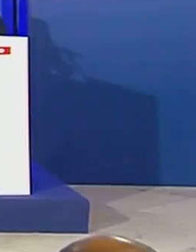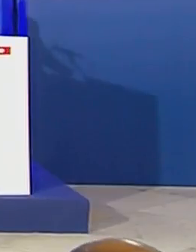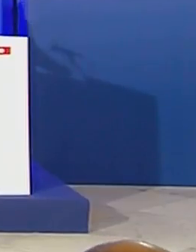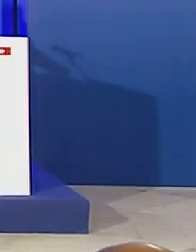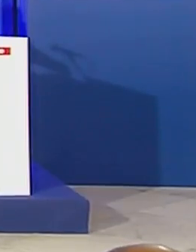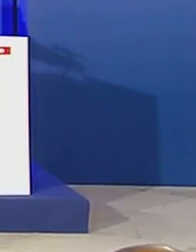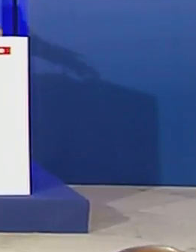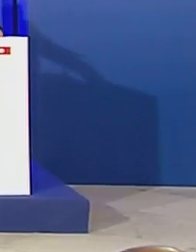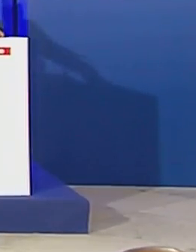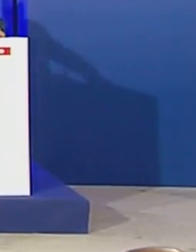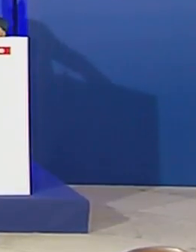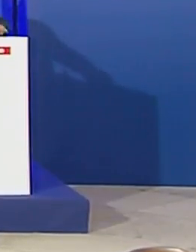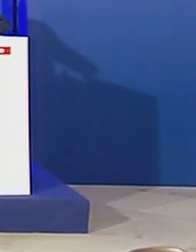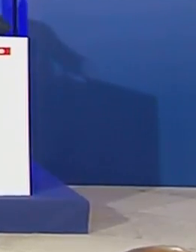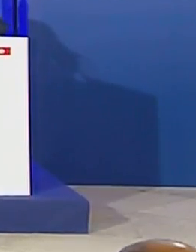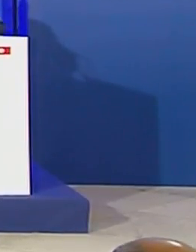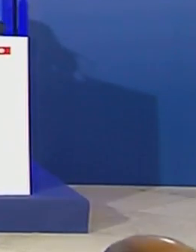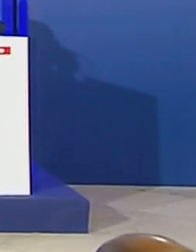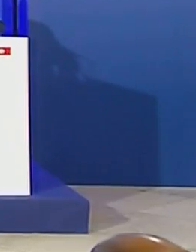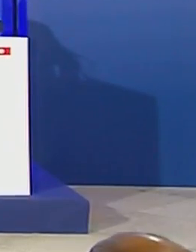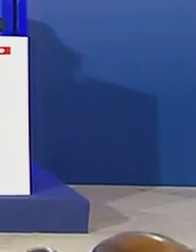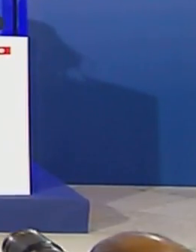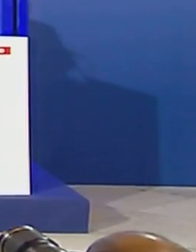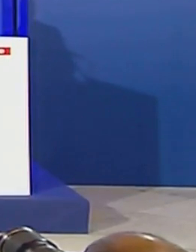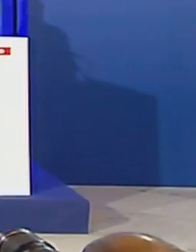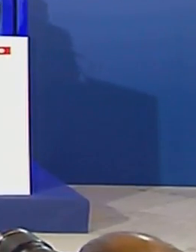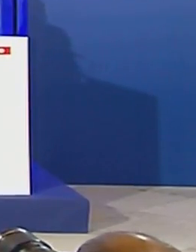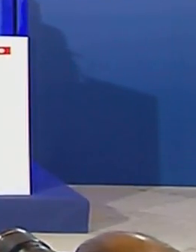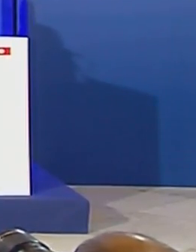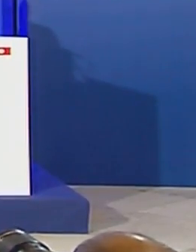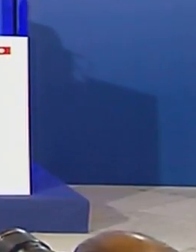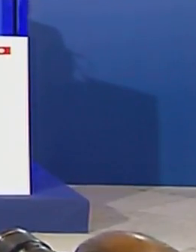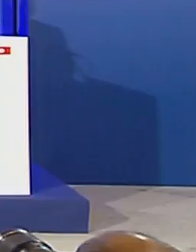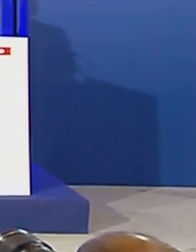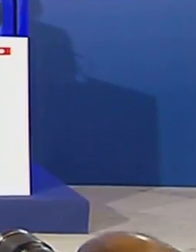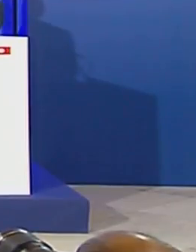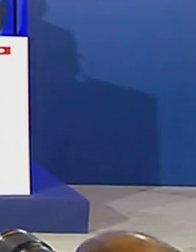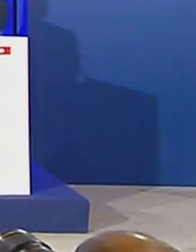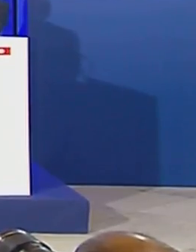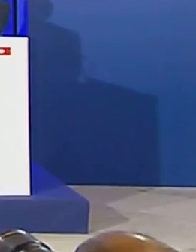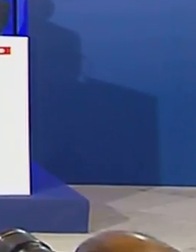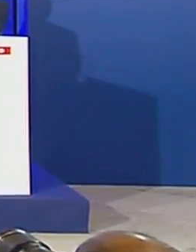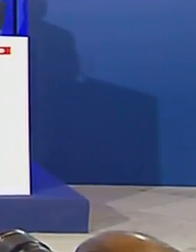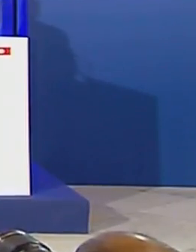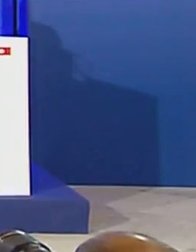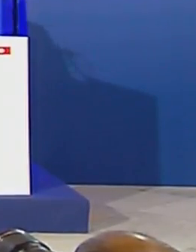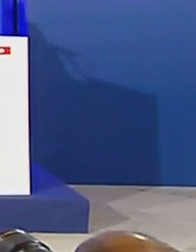شكرا. مرحبا مرحبا بالسادة العالميين، مرحبا لكل اللي تبعوا